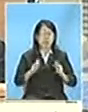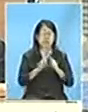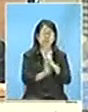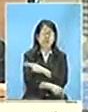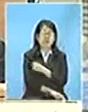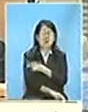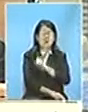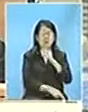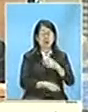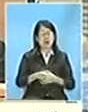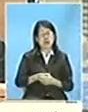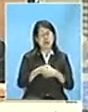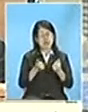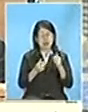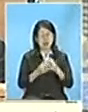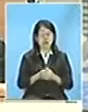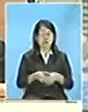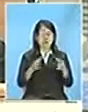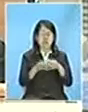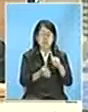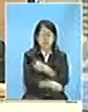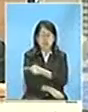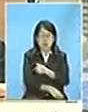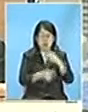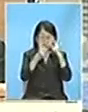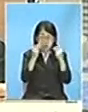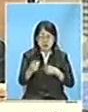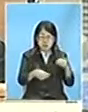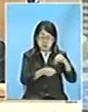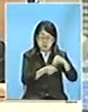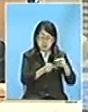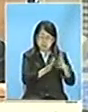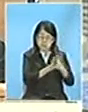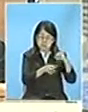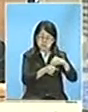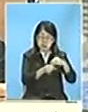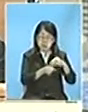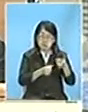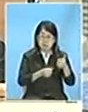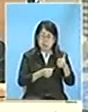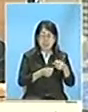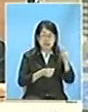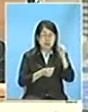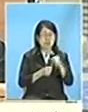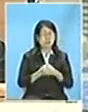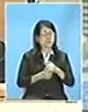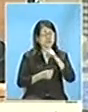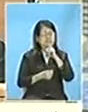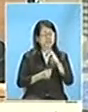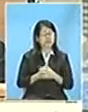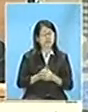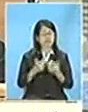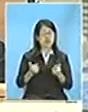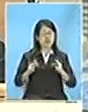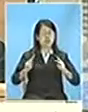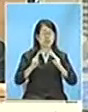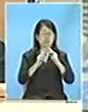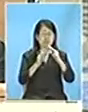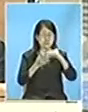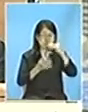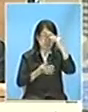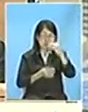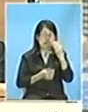พยาบาลนะครับขอมาอยู่กระทรวงสาธารณสุขบ้างนะถ้าเป็นอย่างนี้แล้วแถมว่ากระทรวงศึกษานะครับสาเหตุ